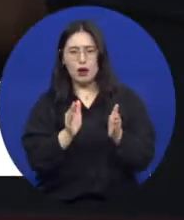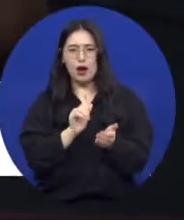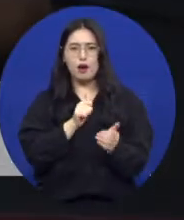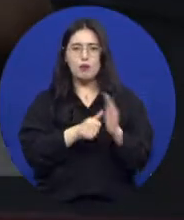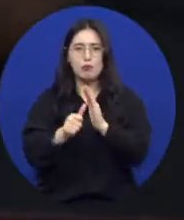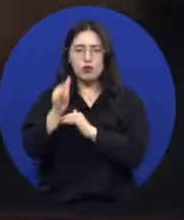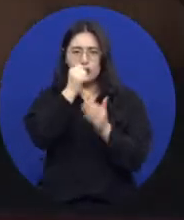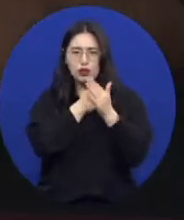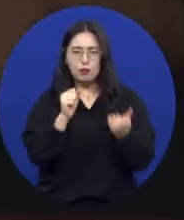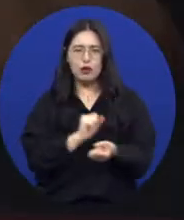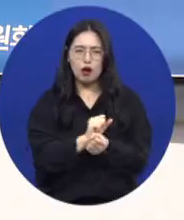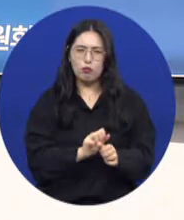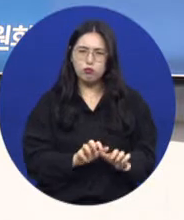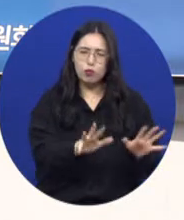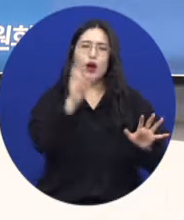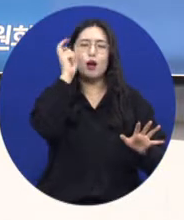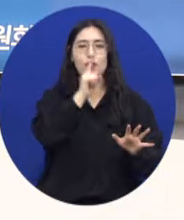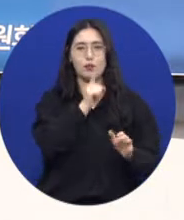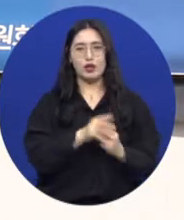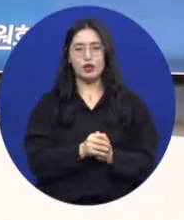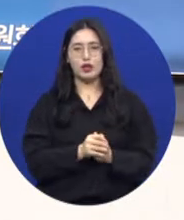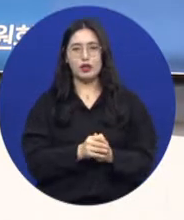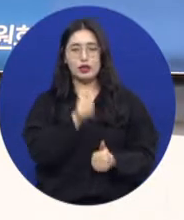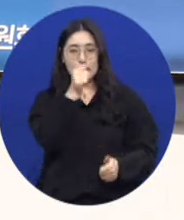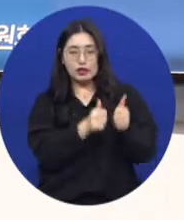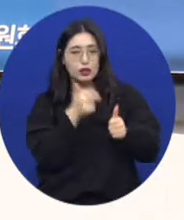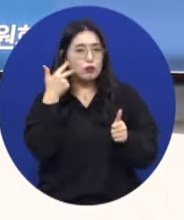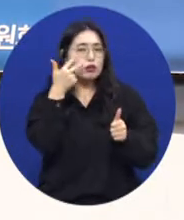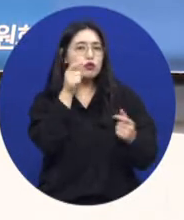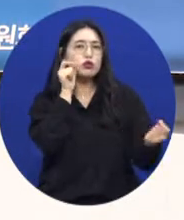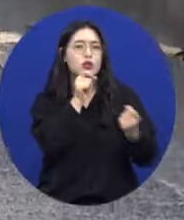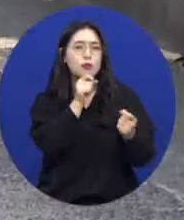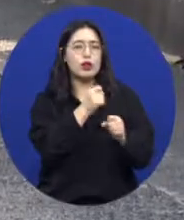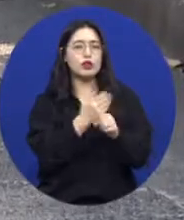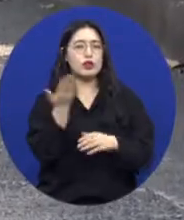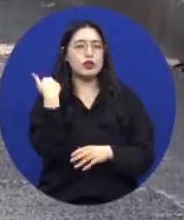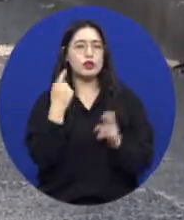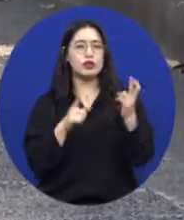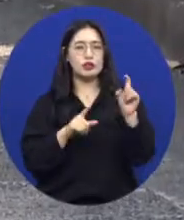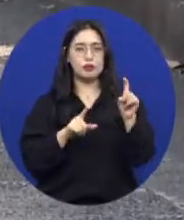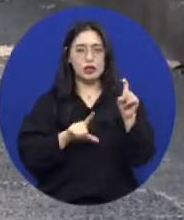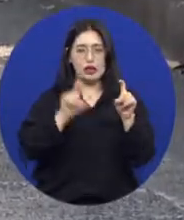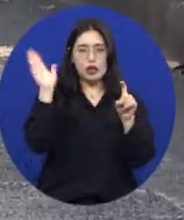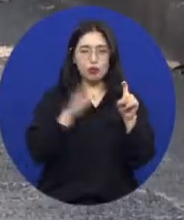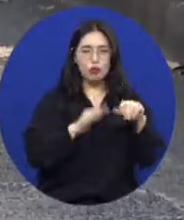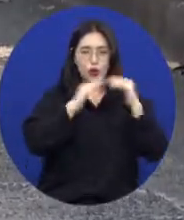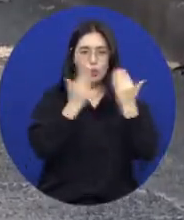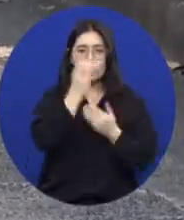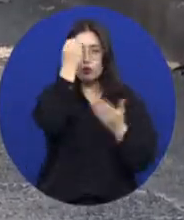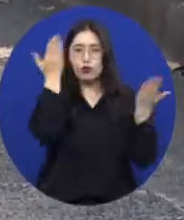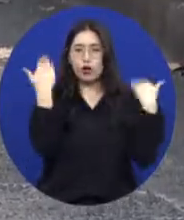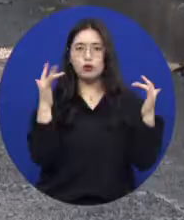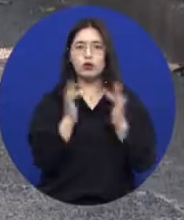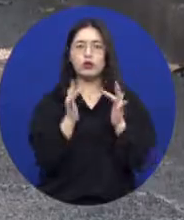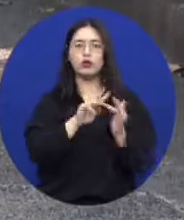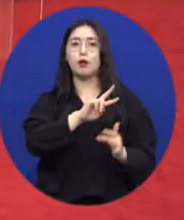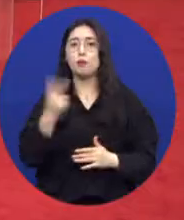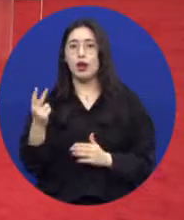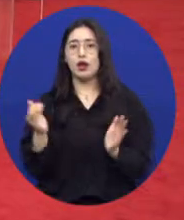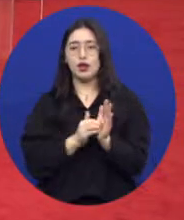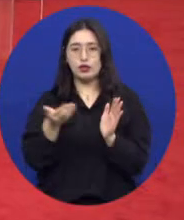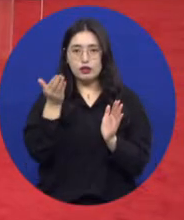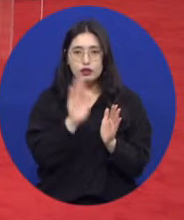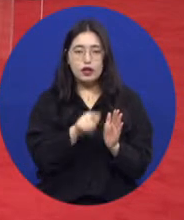것으로 보고 있습니다 수능시험을 일주일 앞두고 지난 11일부터 모든 고등학교가 원격 수업 으로 전환 됐는데